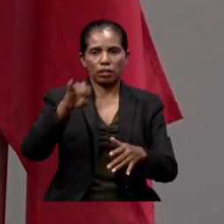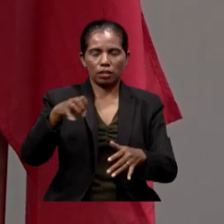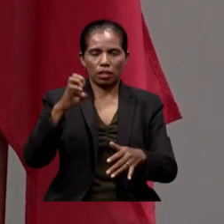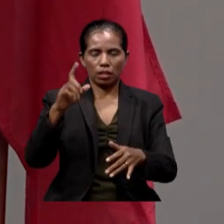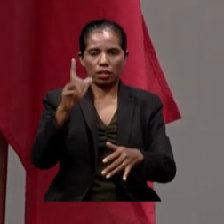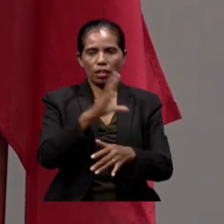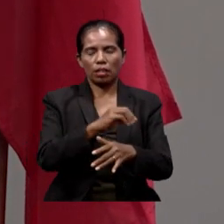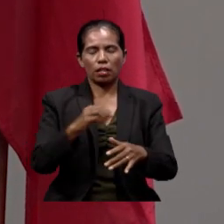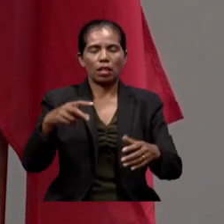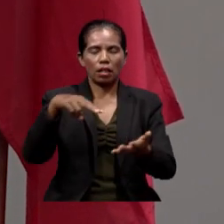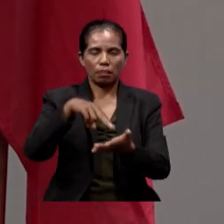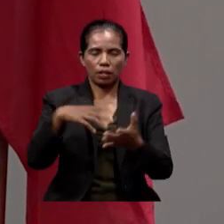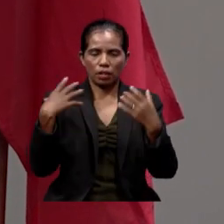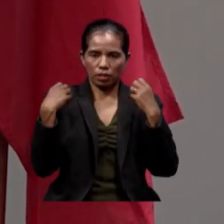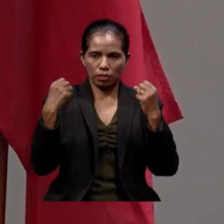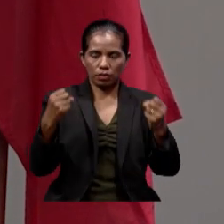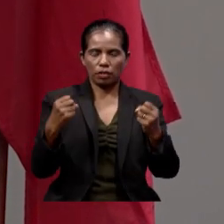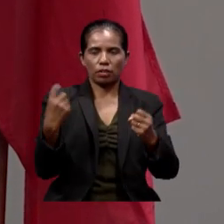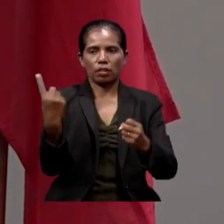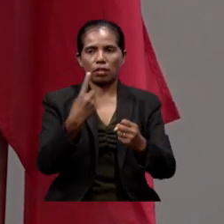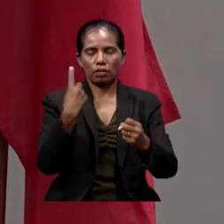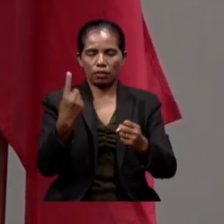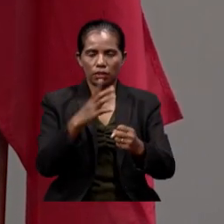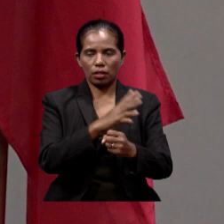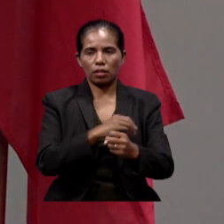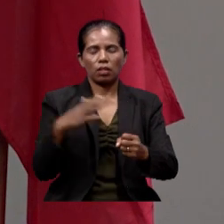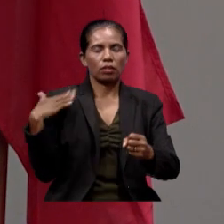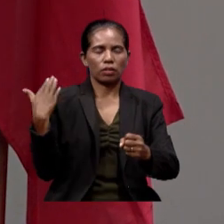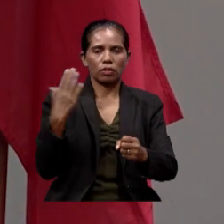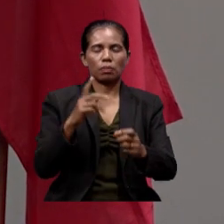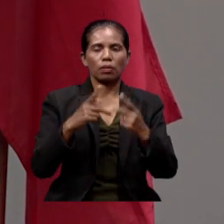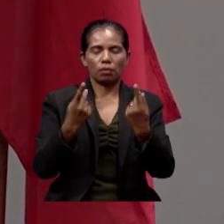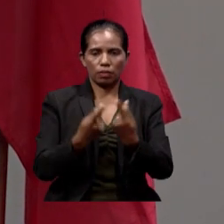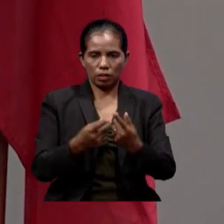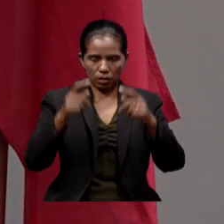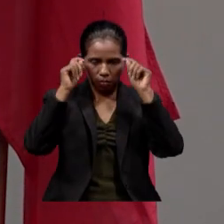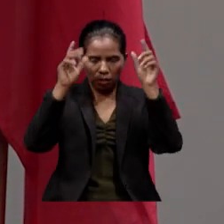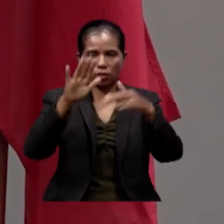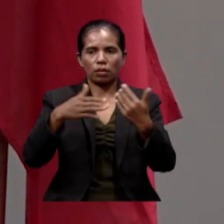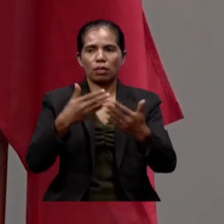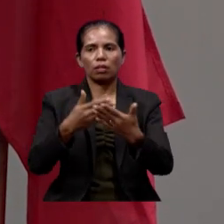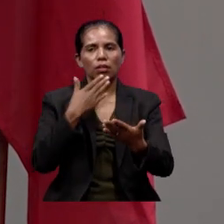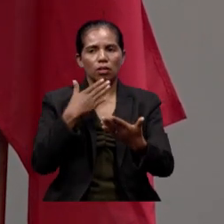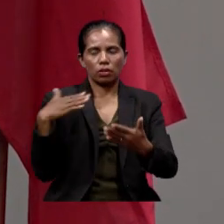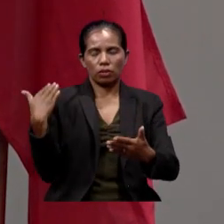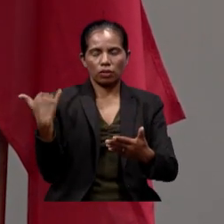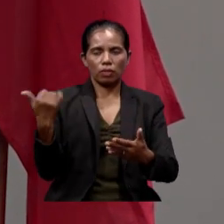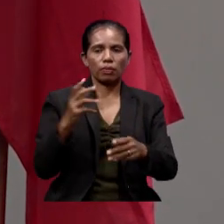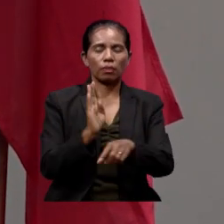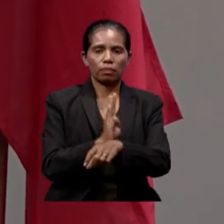makan beri forti no firmi kode apa yang berjalan coba yang berjalan ke korea setoma kok kode dari coba yang berjalan